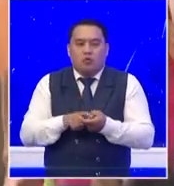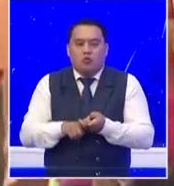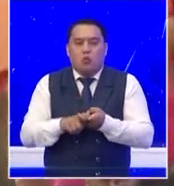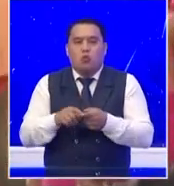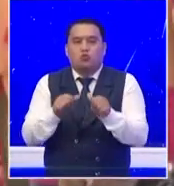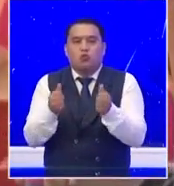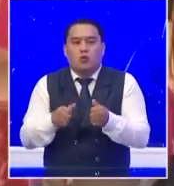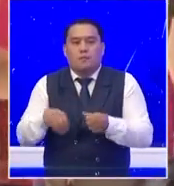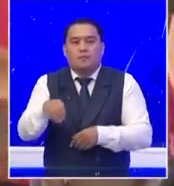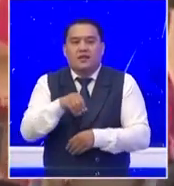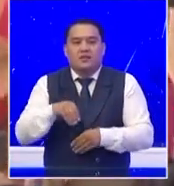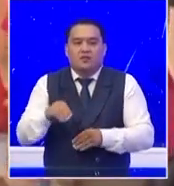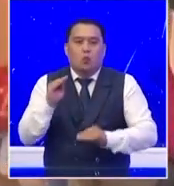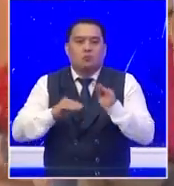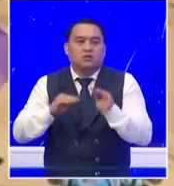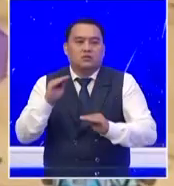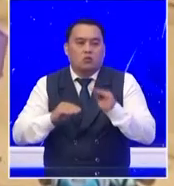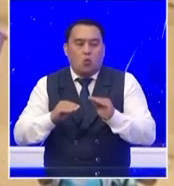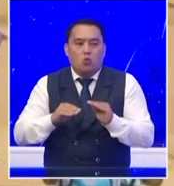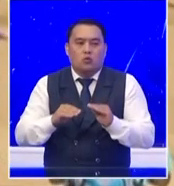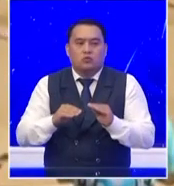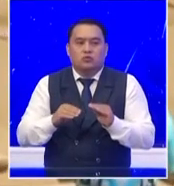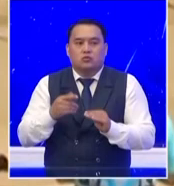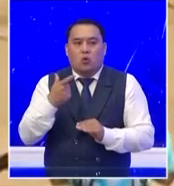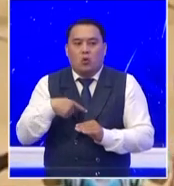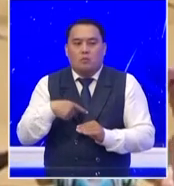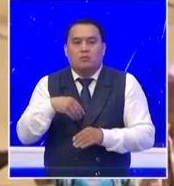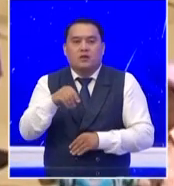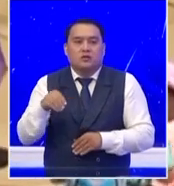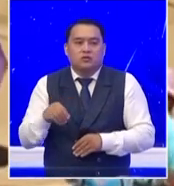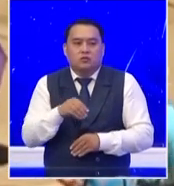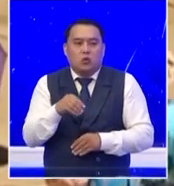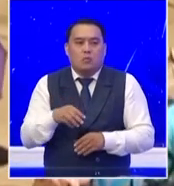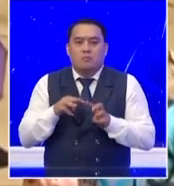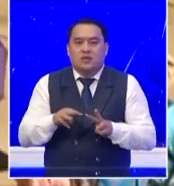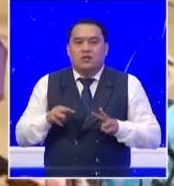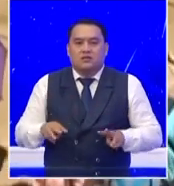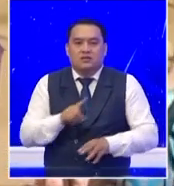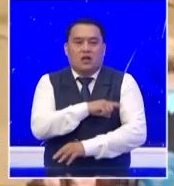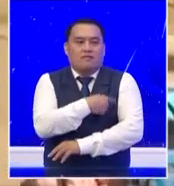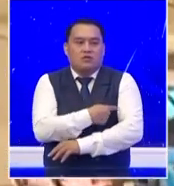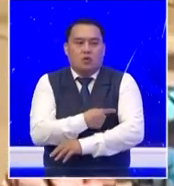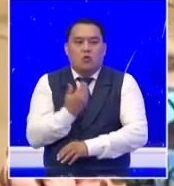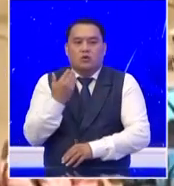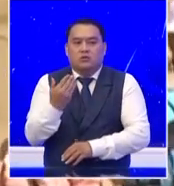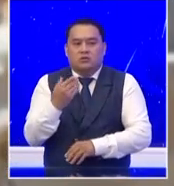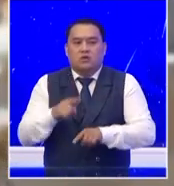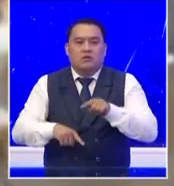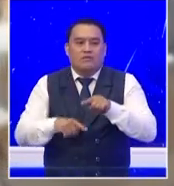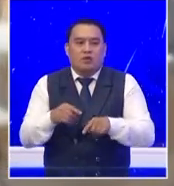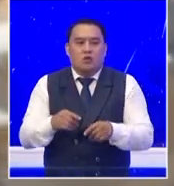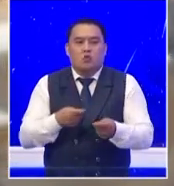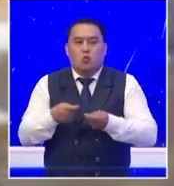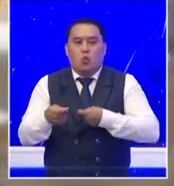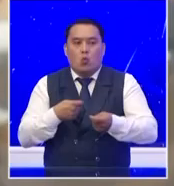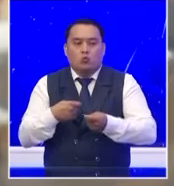из песка. В этом году одним из персонажей, удостоившихся собственной песочной скульптуры, стал министр здравоохранения, получивший признание соотечественникам за